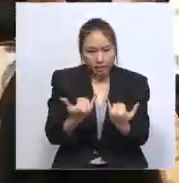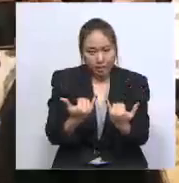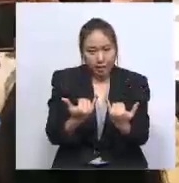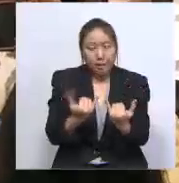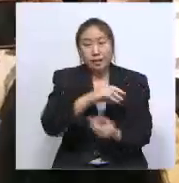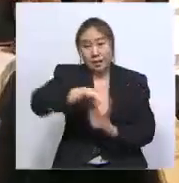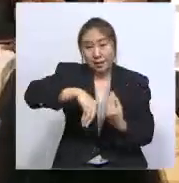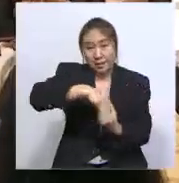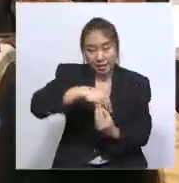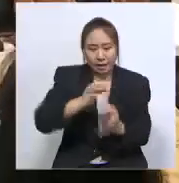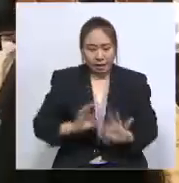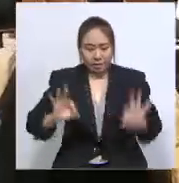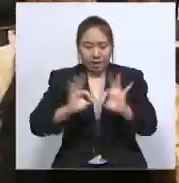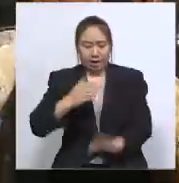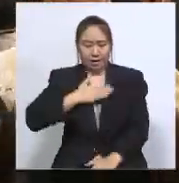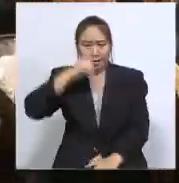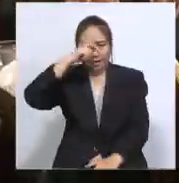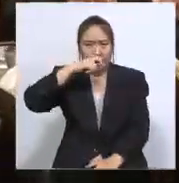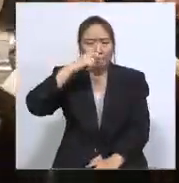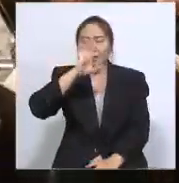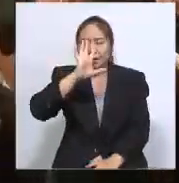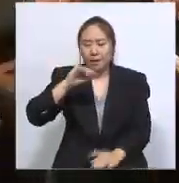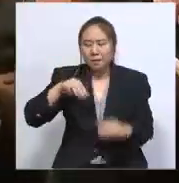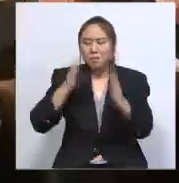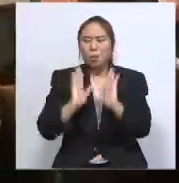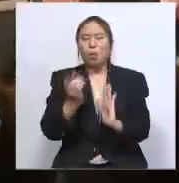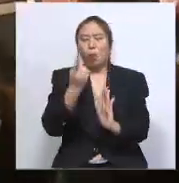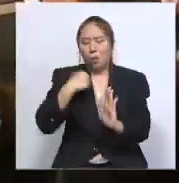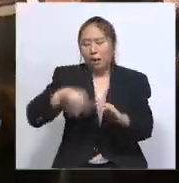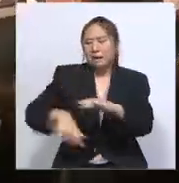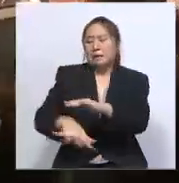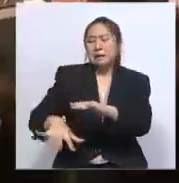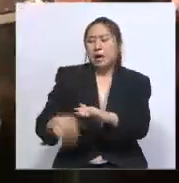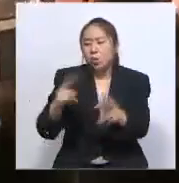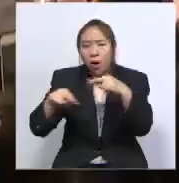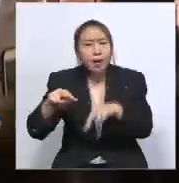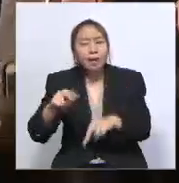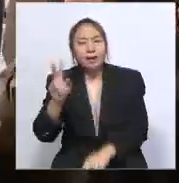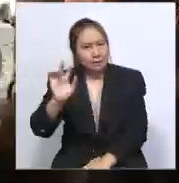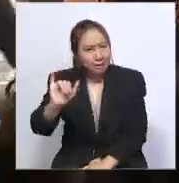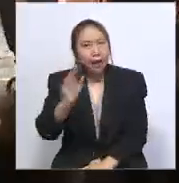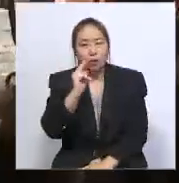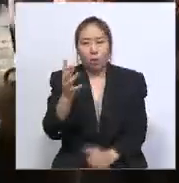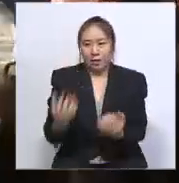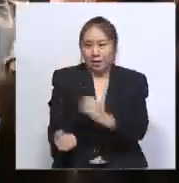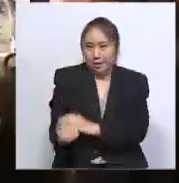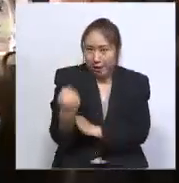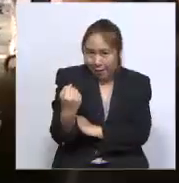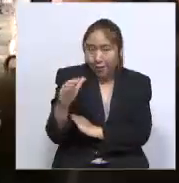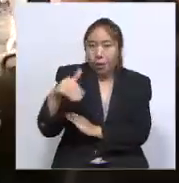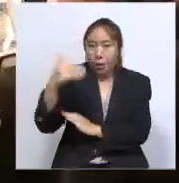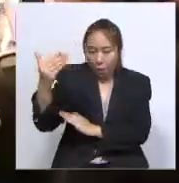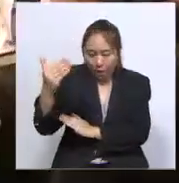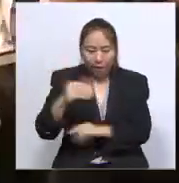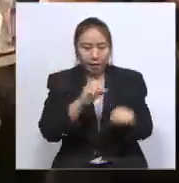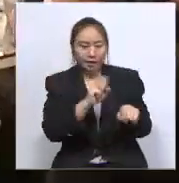างเดียวไม่ได้หลายคนบอกเอ้ยเราไม่ดูระดับล่างระดับล่างมันเราเข้มแข็งพอหรือยังถ้ายังไม่พอเราต้องเสริมตรงกลาง SMB อะไร